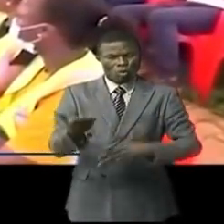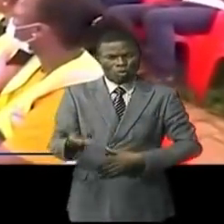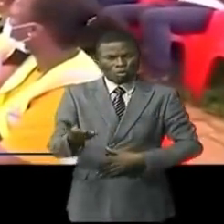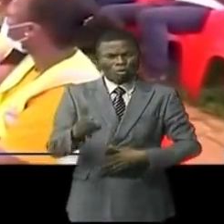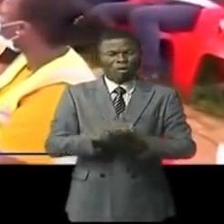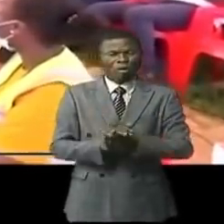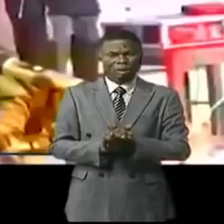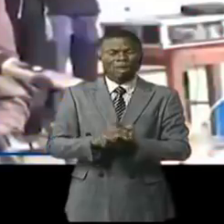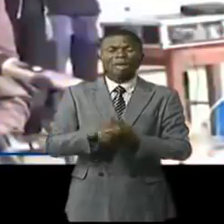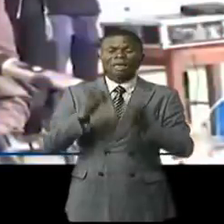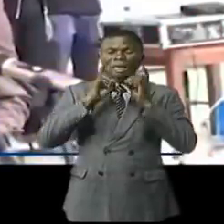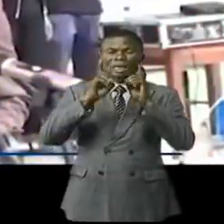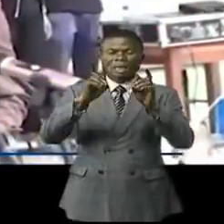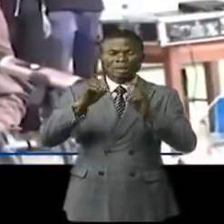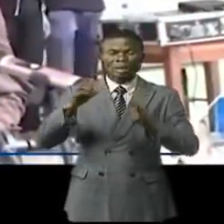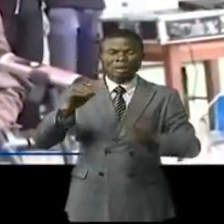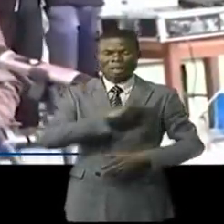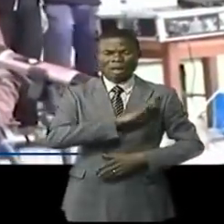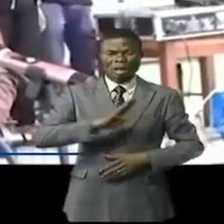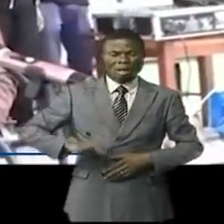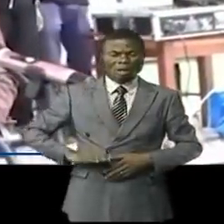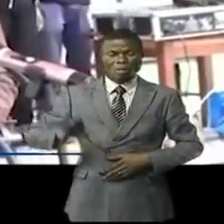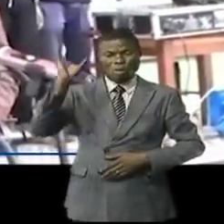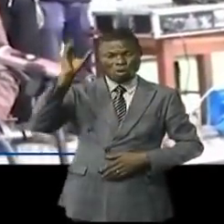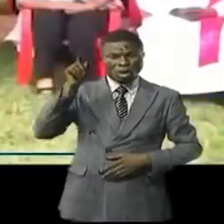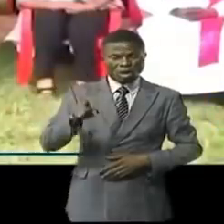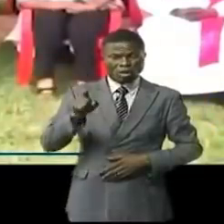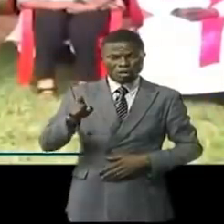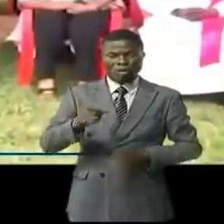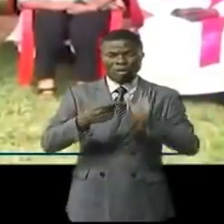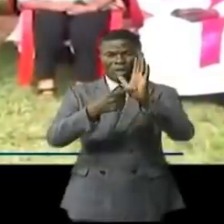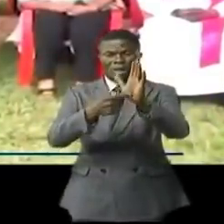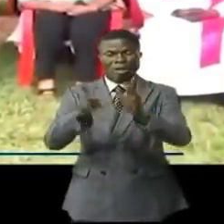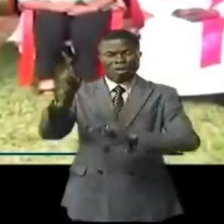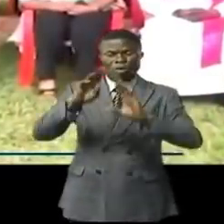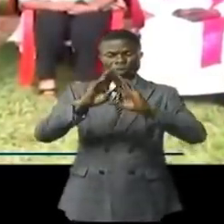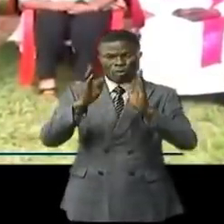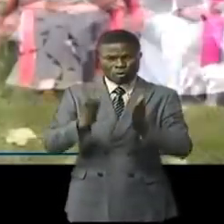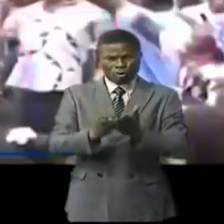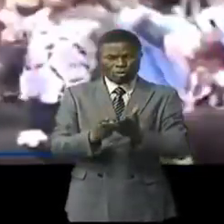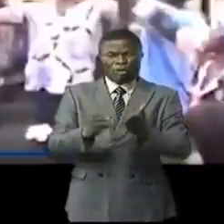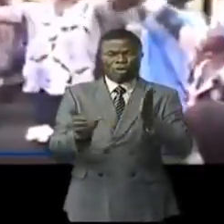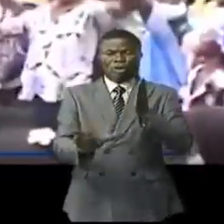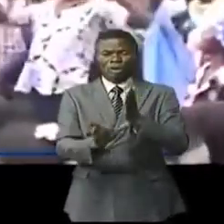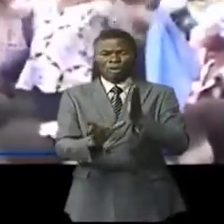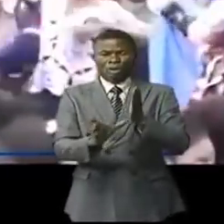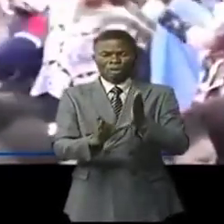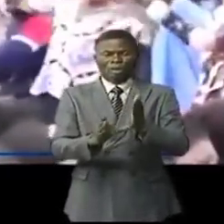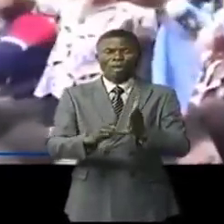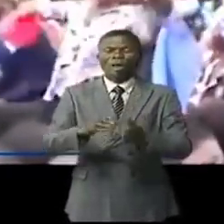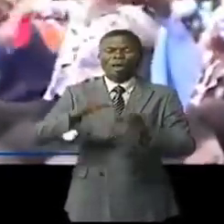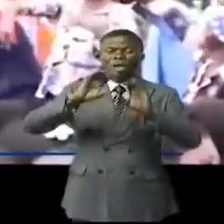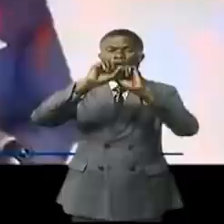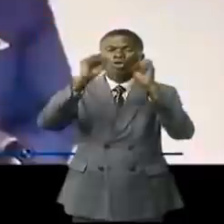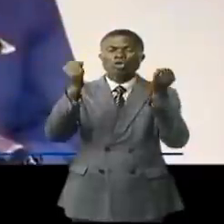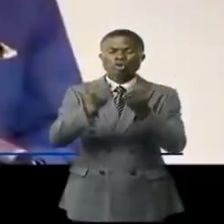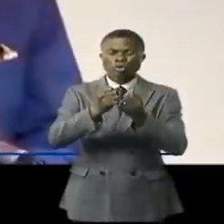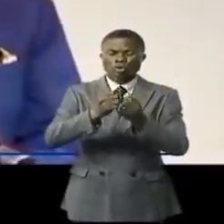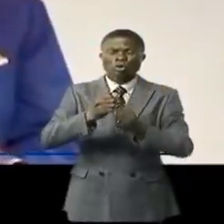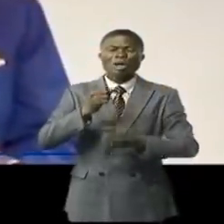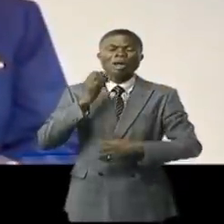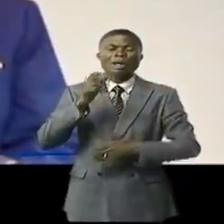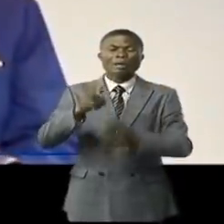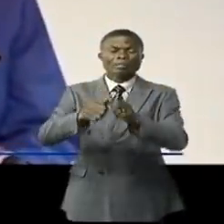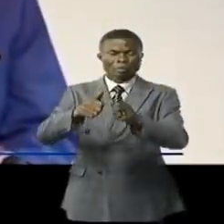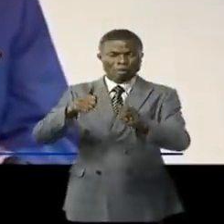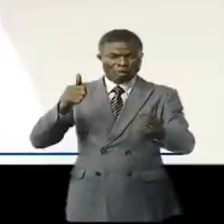de circonstances, les bourgmestres de la commune annexe, les représentants de la population, les DG de la Bralima et Mgr Benoît Subimoilé